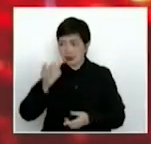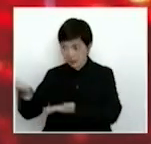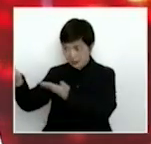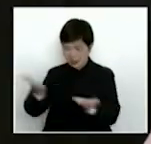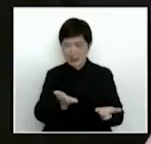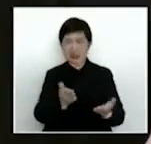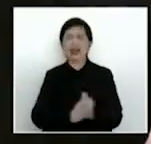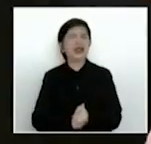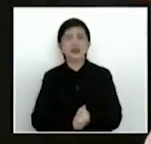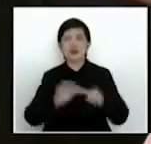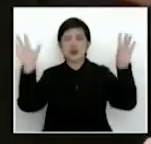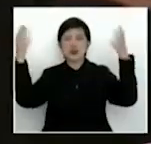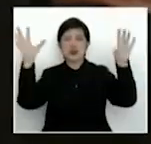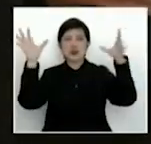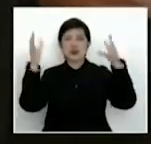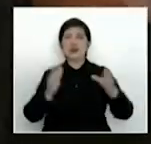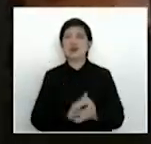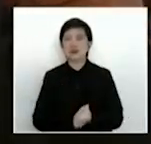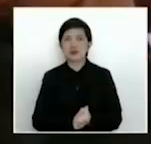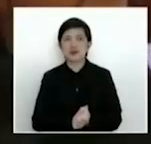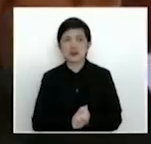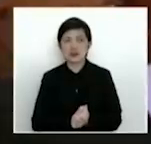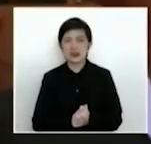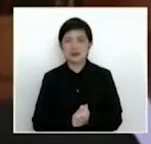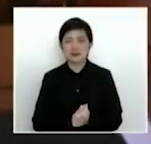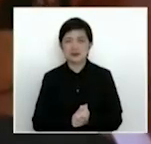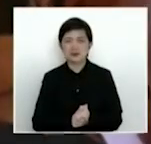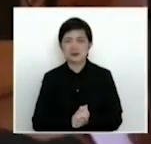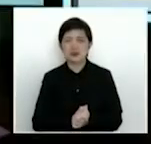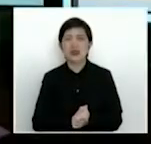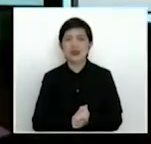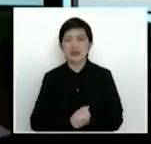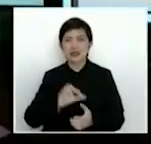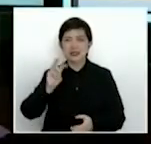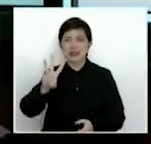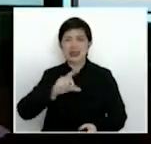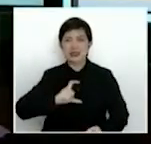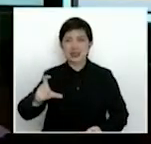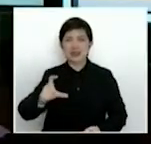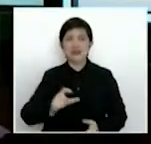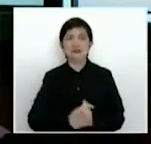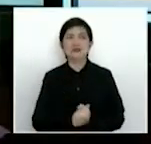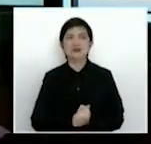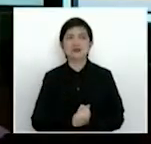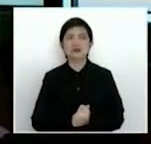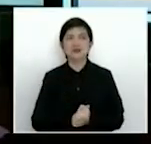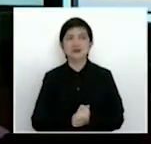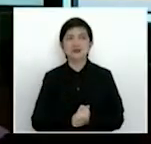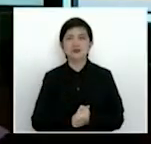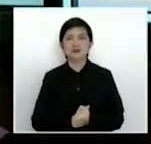kita berikan Applause yang paling meriah untuk jawaban dan juga tanggapan dari tiga calon gubernur ini terakhir masih ada